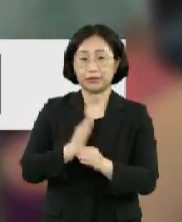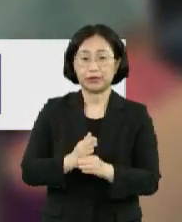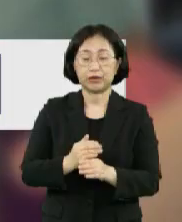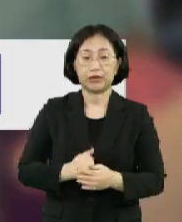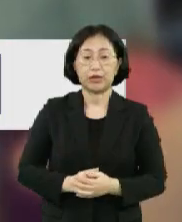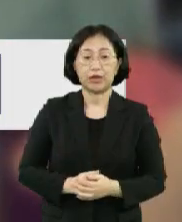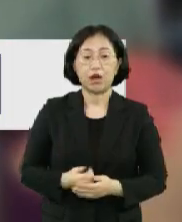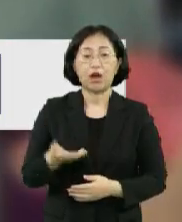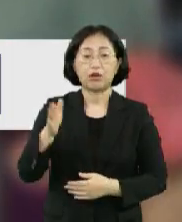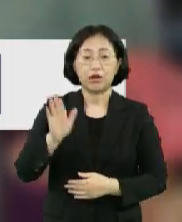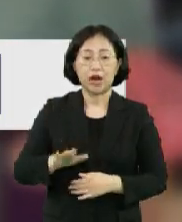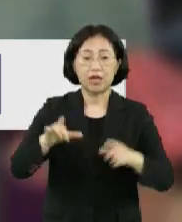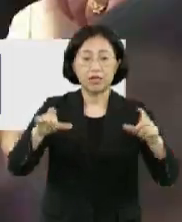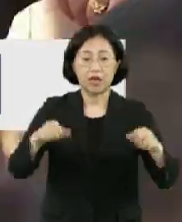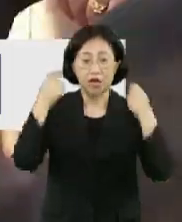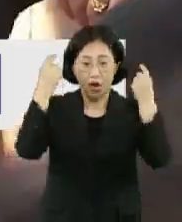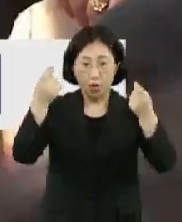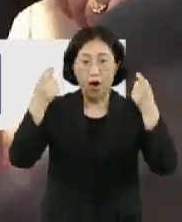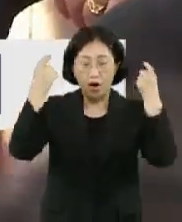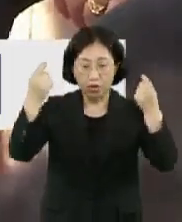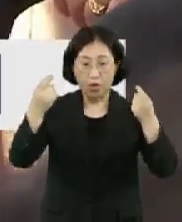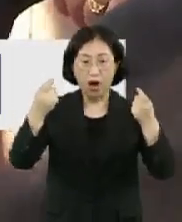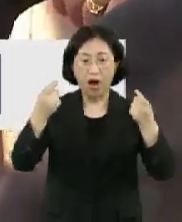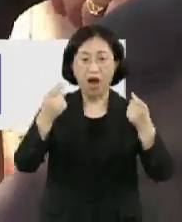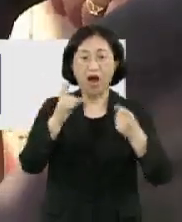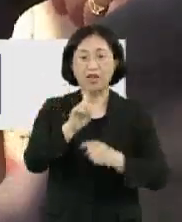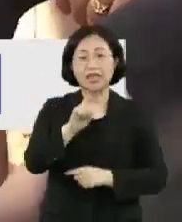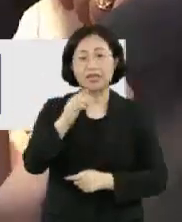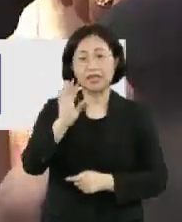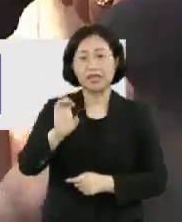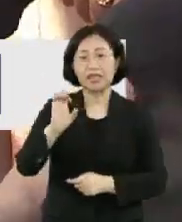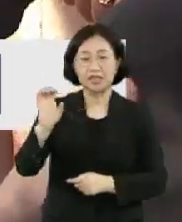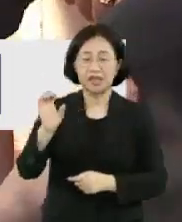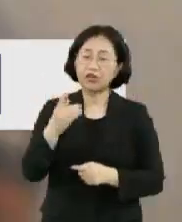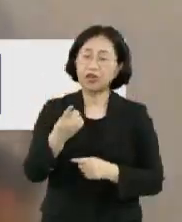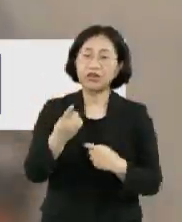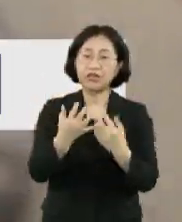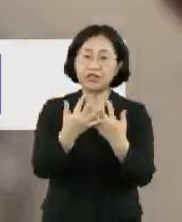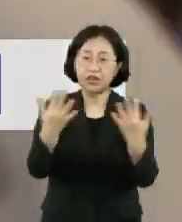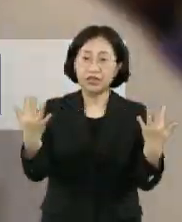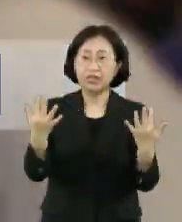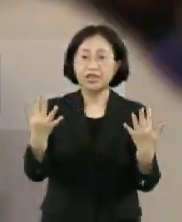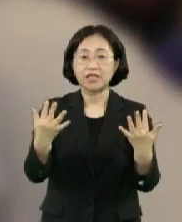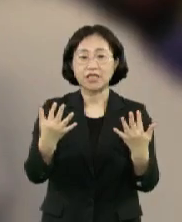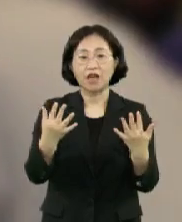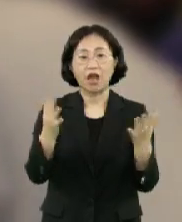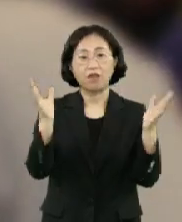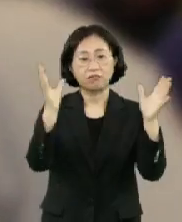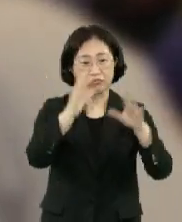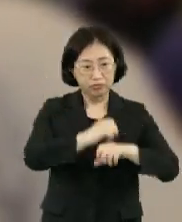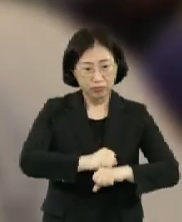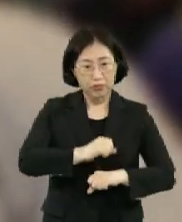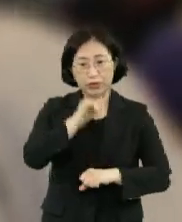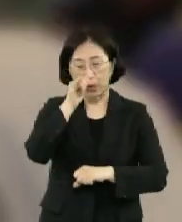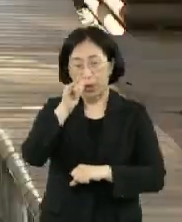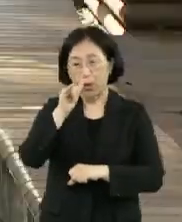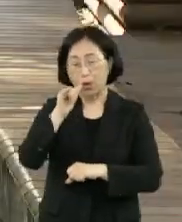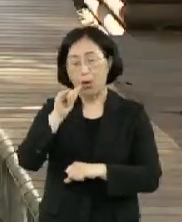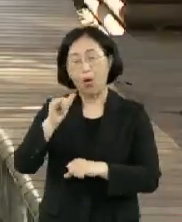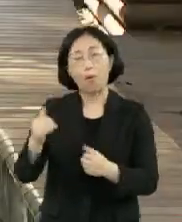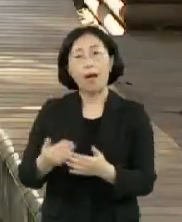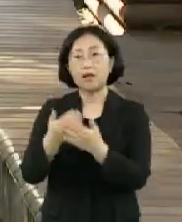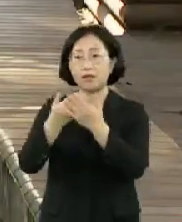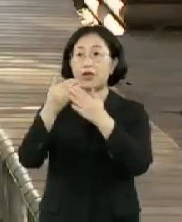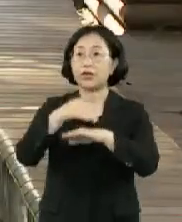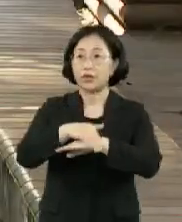어렵게 키워왔던 지역의 관광 컨벤션 산업 기반이 무너질 위기로 내몰리면서 활성화 대책도